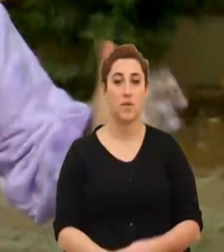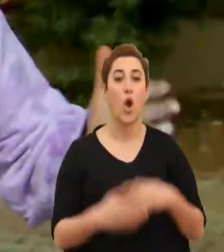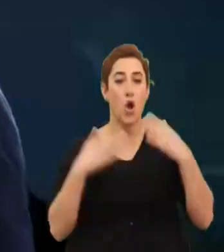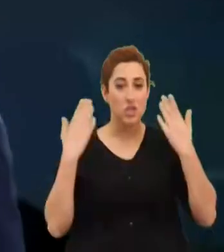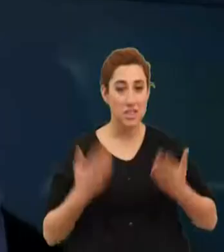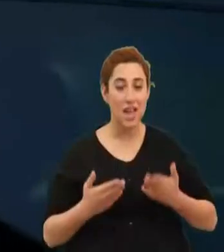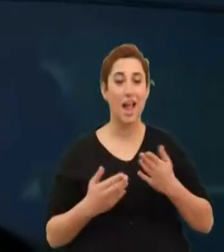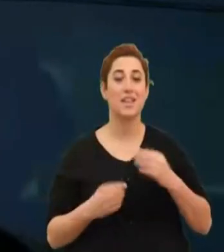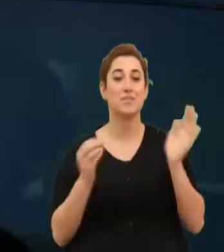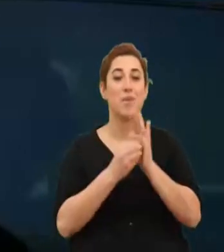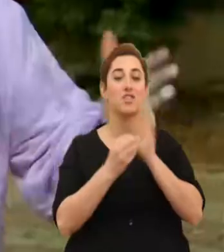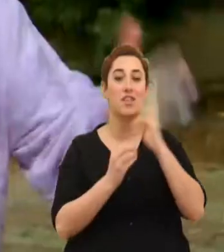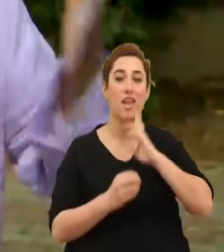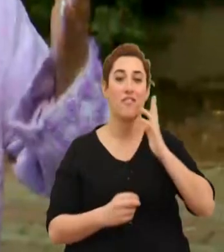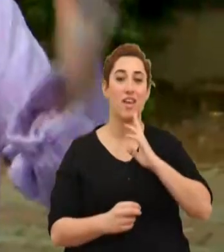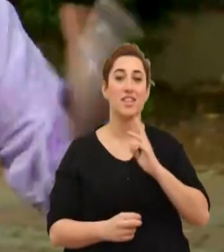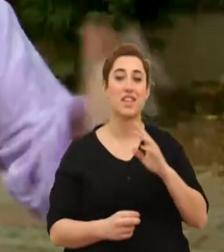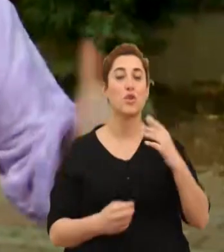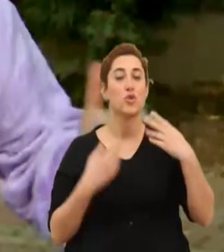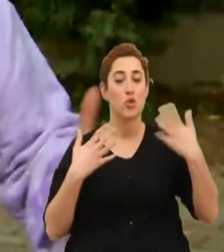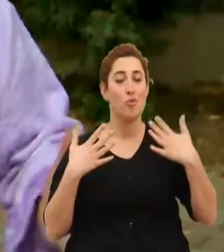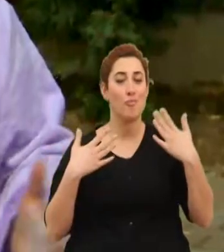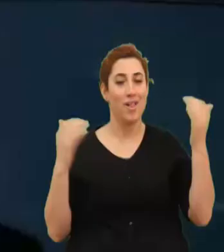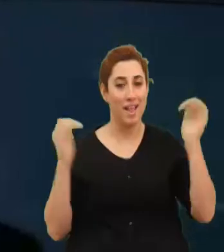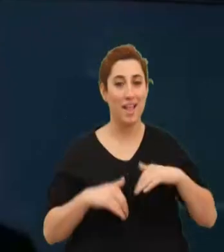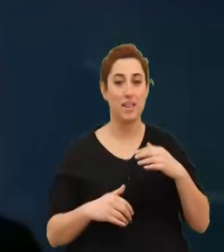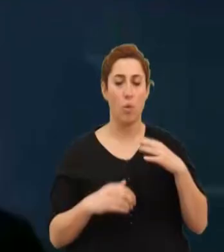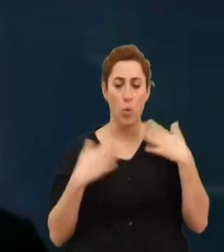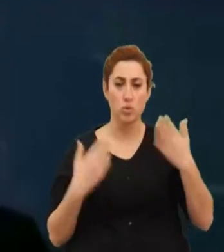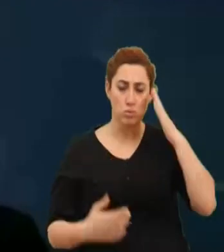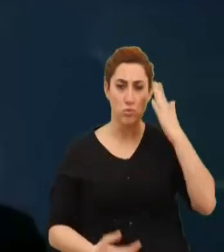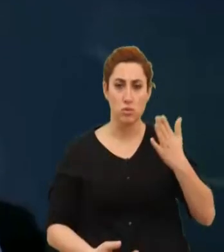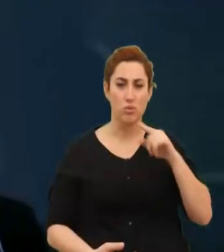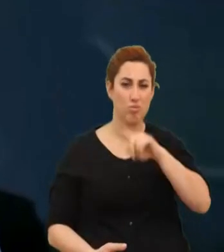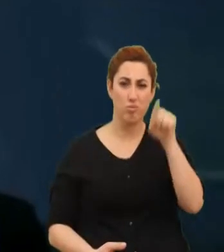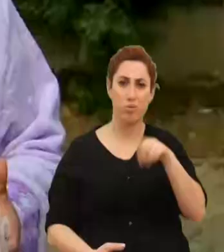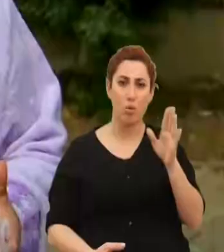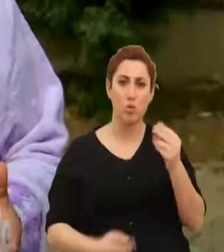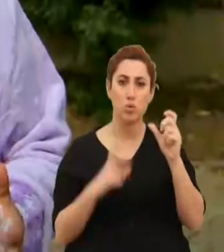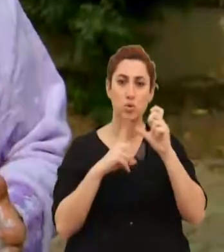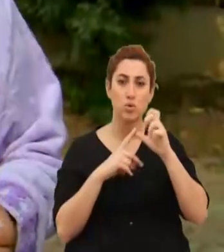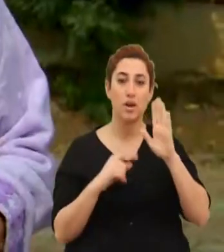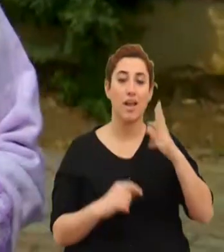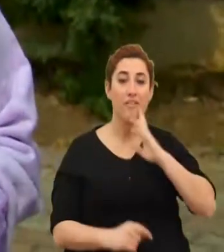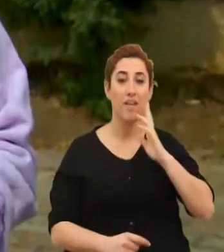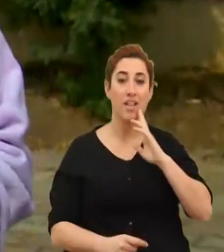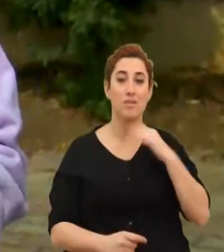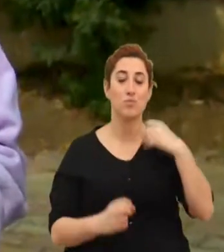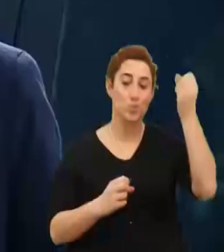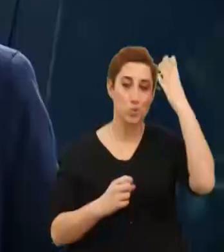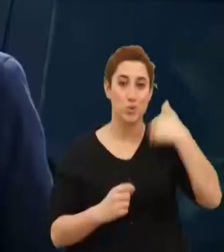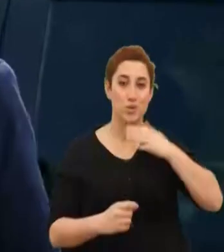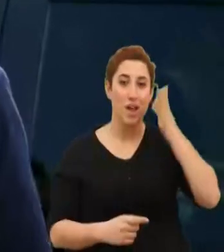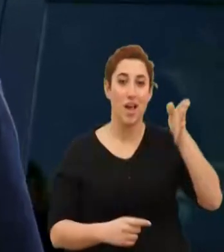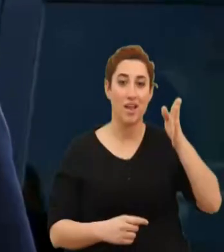Hoş geldin Bahşişlerin Efendisi. Sefalar getirdin efendim. Hoş bulduk da. Bu ne hal Şükrü? Efendim, duş